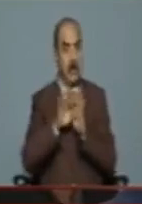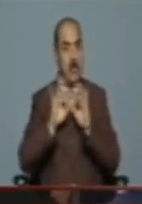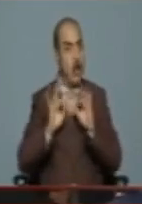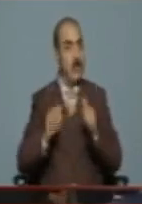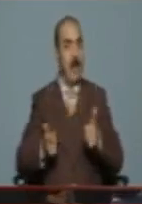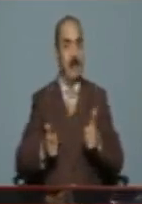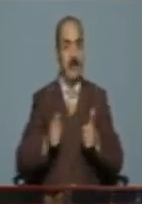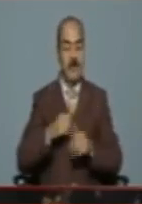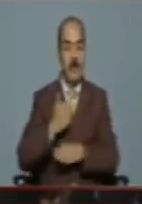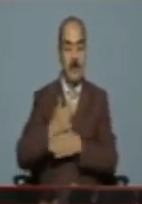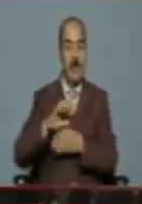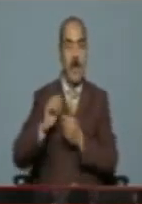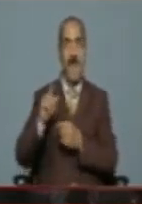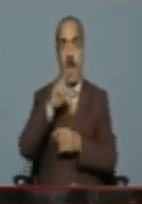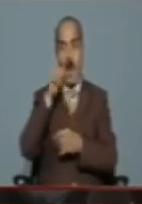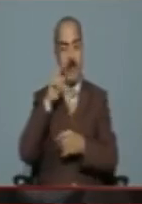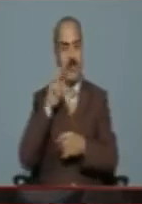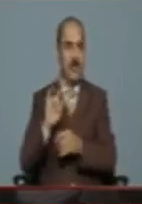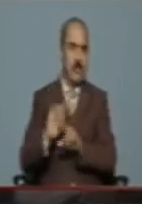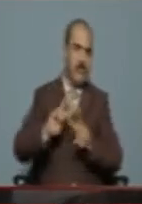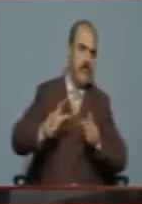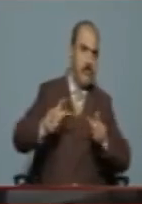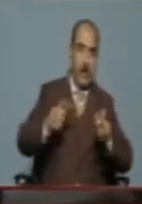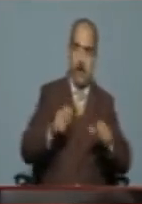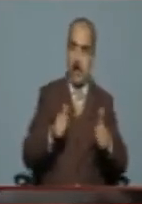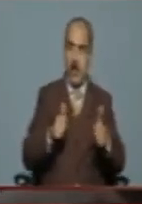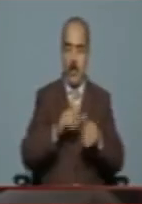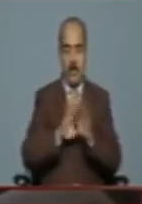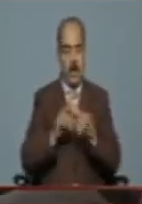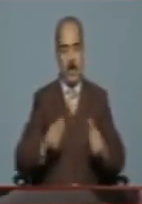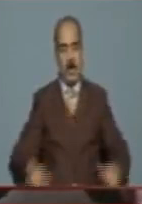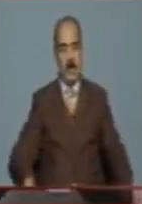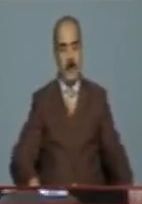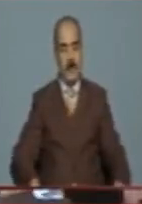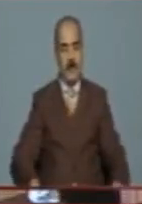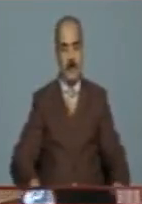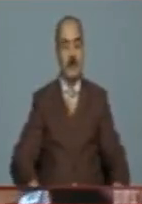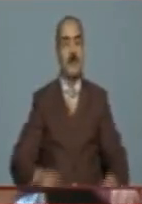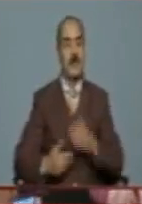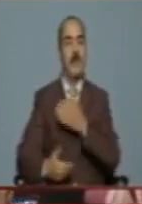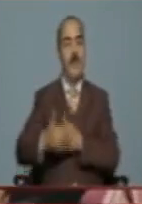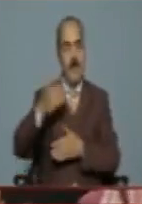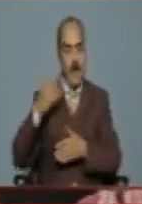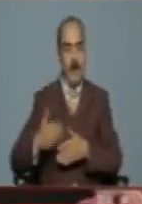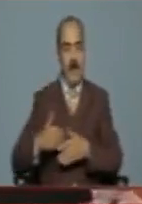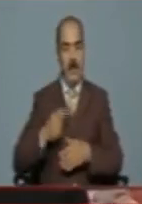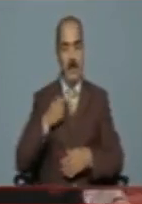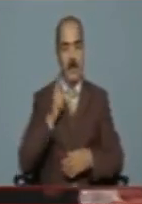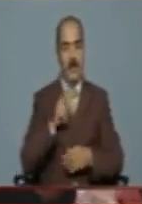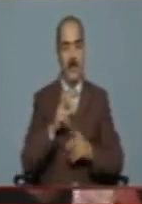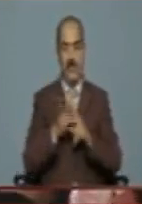والمنظمات الأهلية المحلية والدولية ومن قبلهم إشادة الناخبين.